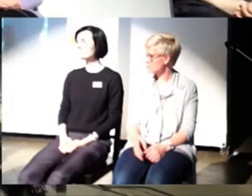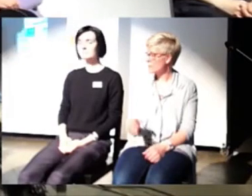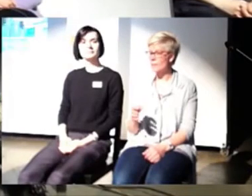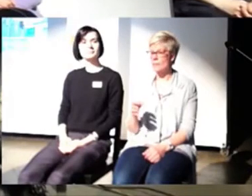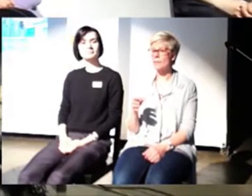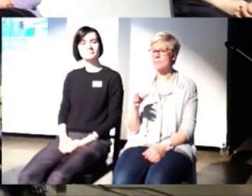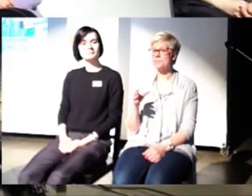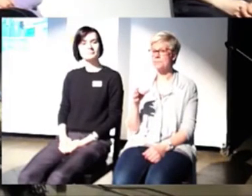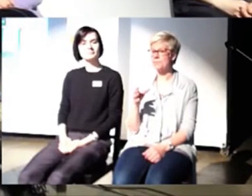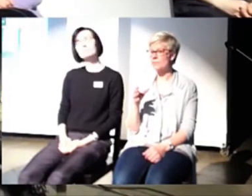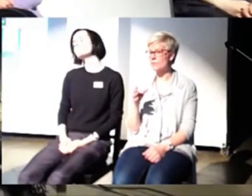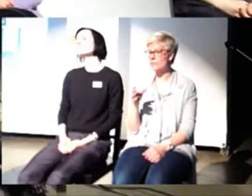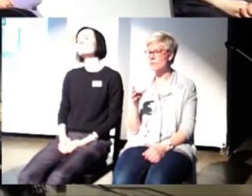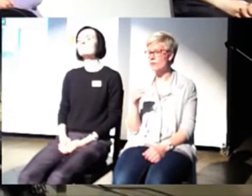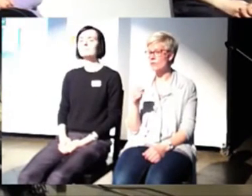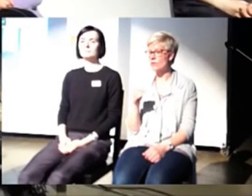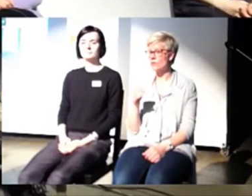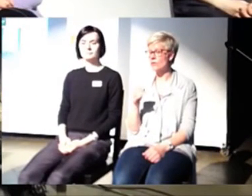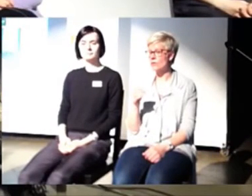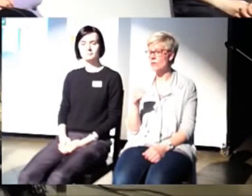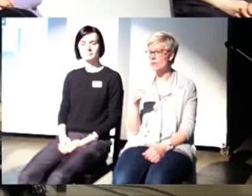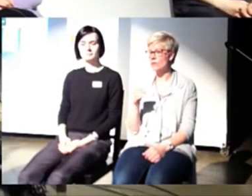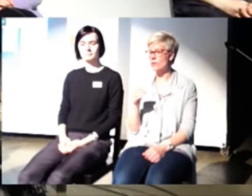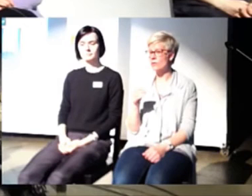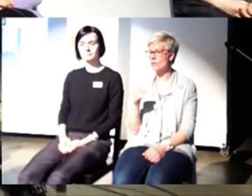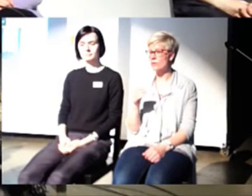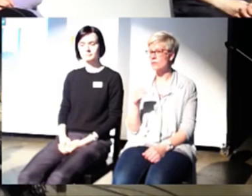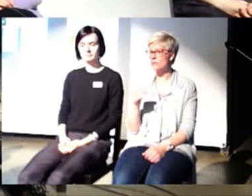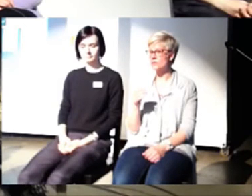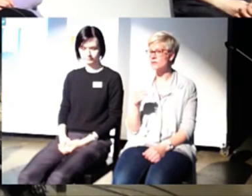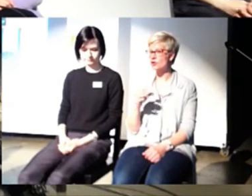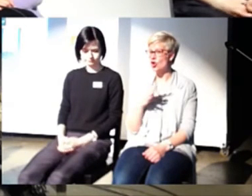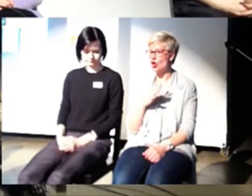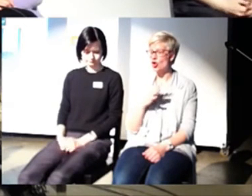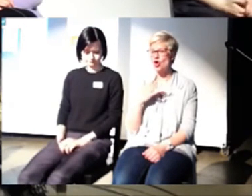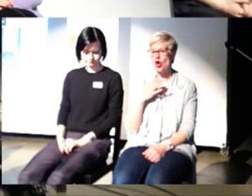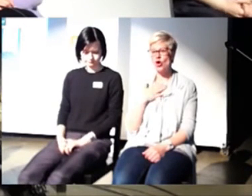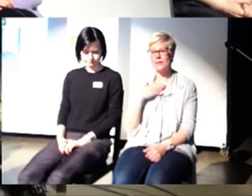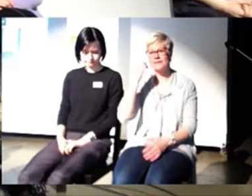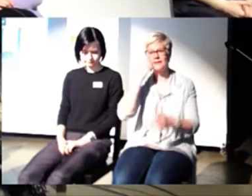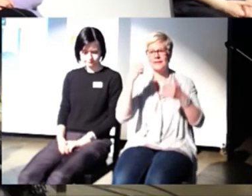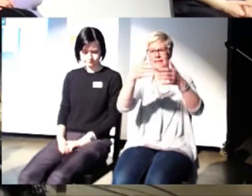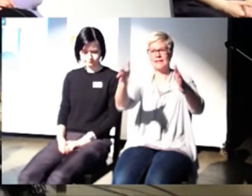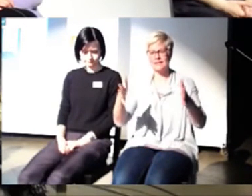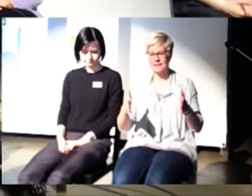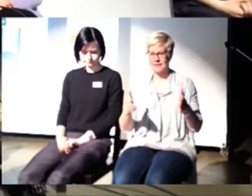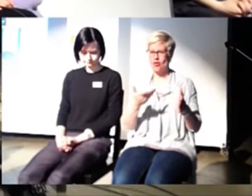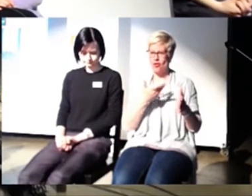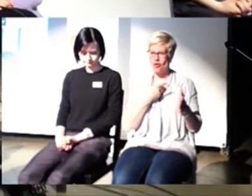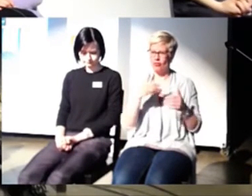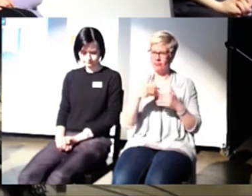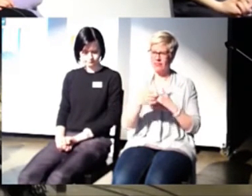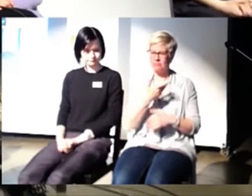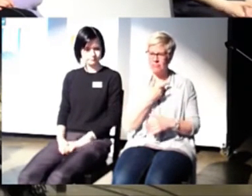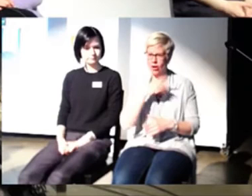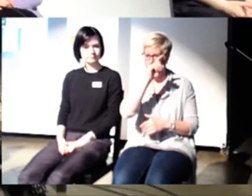Joo, siitä on kyllä kaikenlaista ongelmia vielä meidän residenssissa, että mä